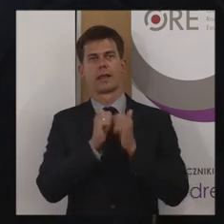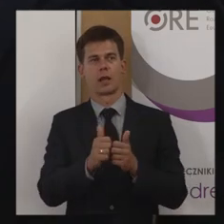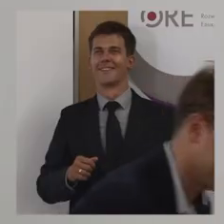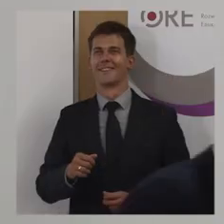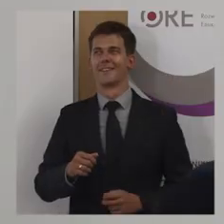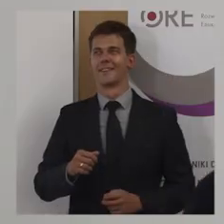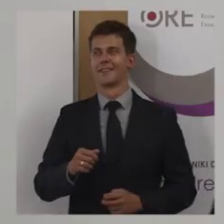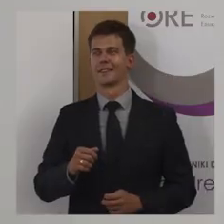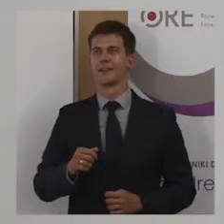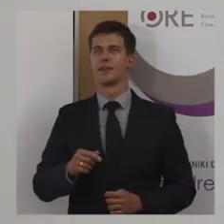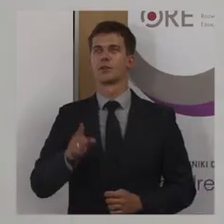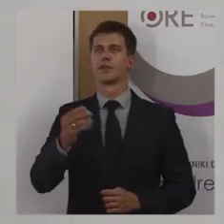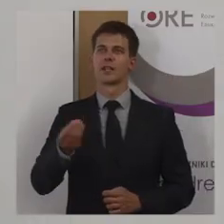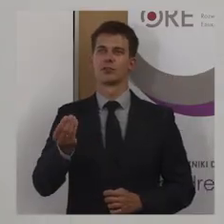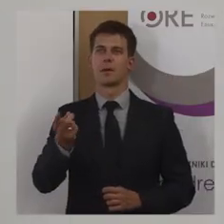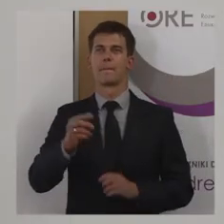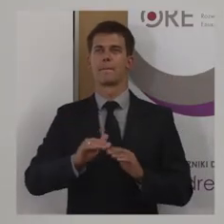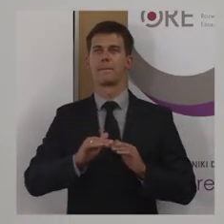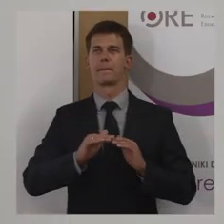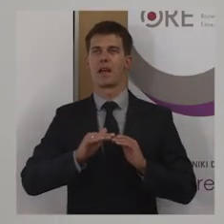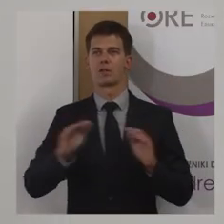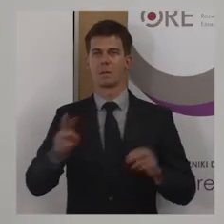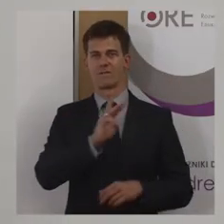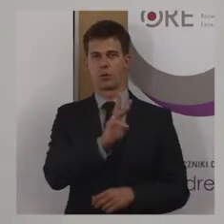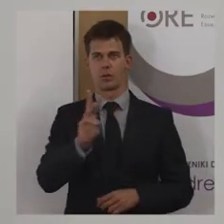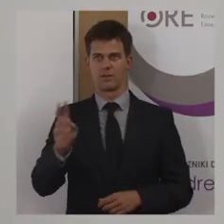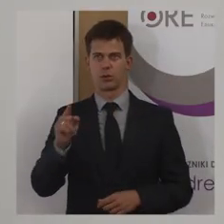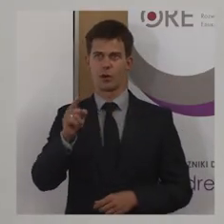realiach. Jeszcze a propos platformy technologicznej.